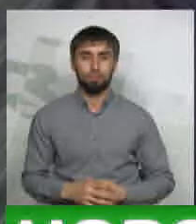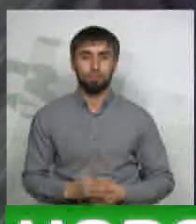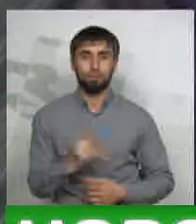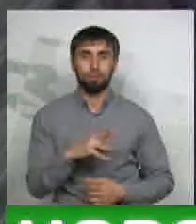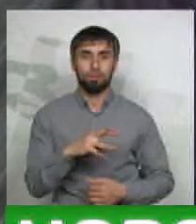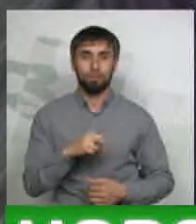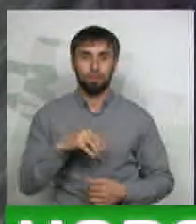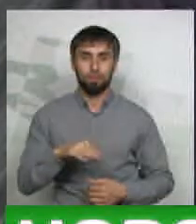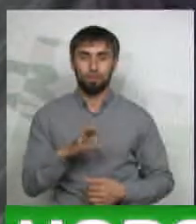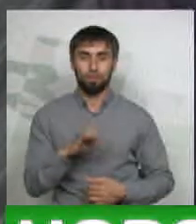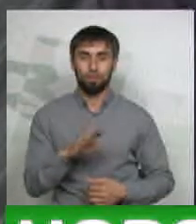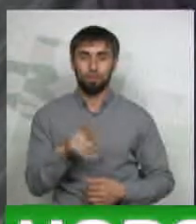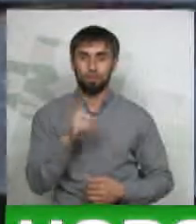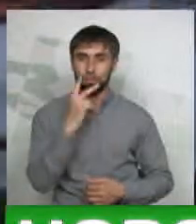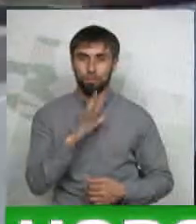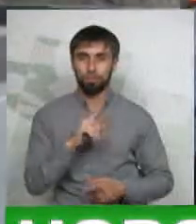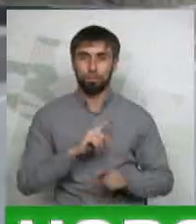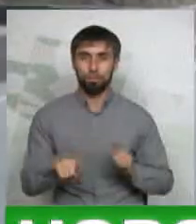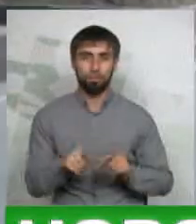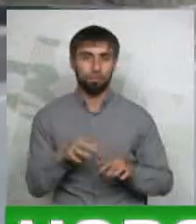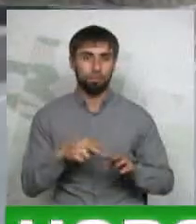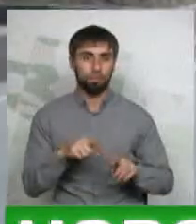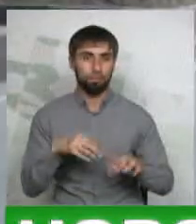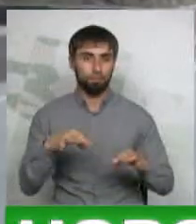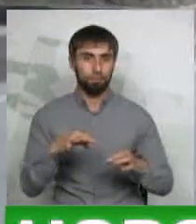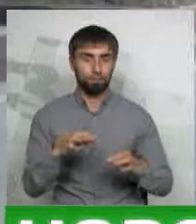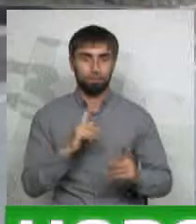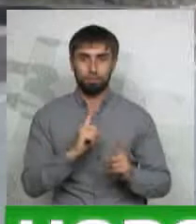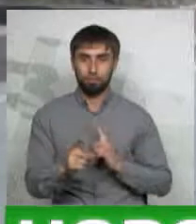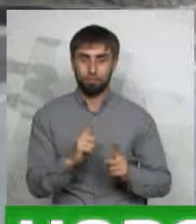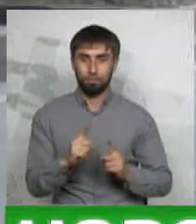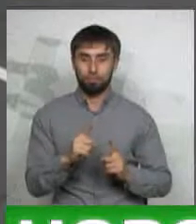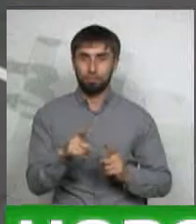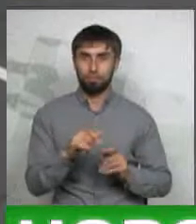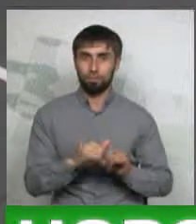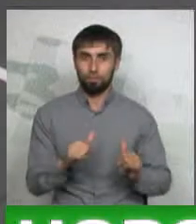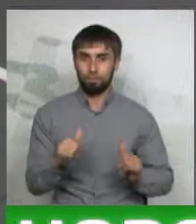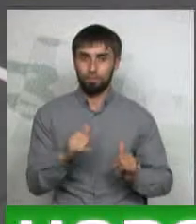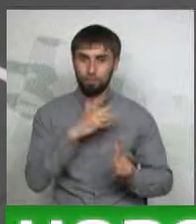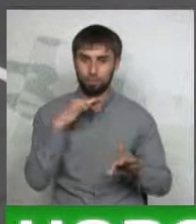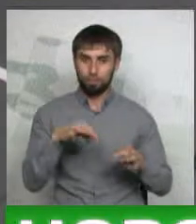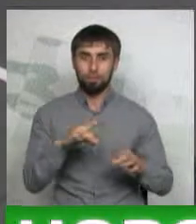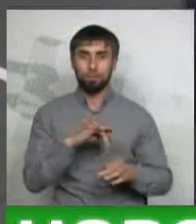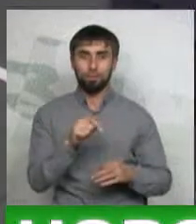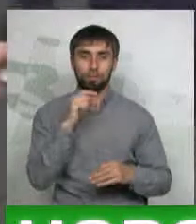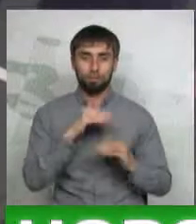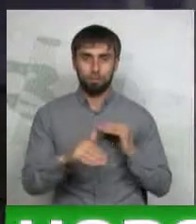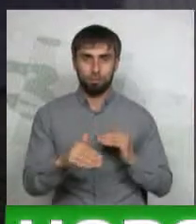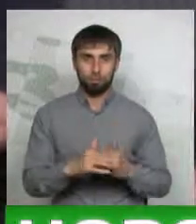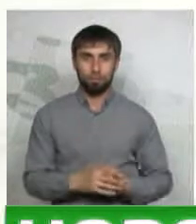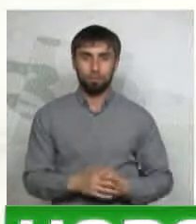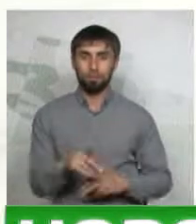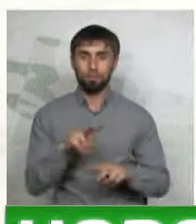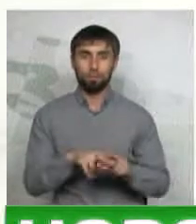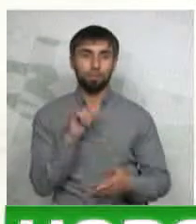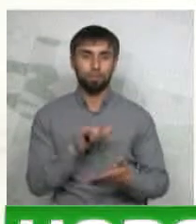Умалат Асканов пока еще не привык к быстрому потоку машин на своей улице. Трафик увеличился благодаря асфальтированию дороги.